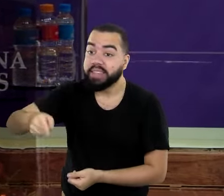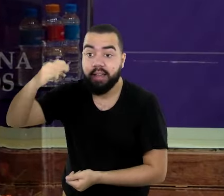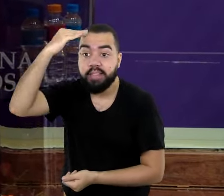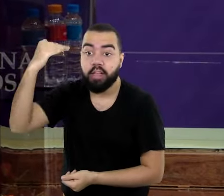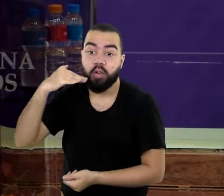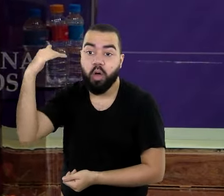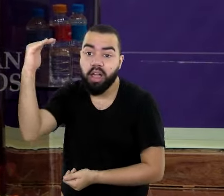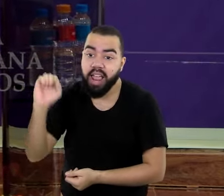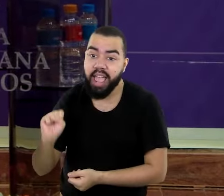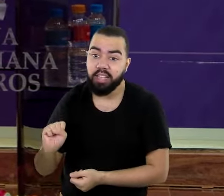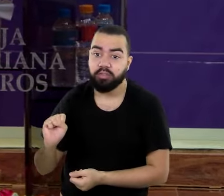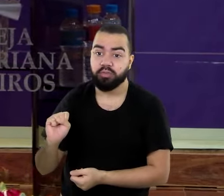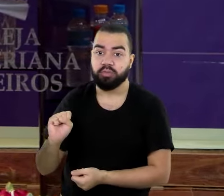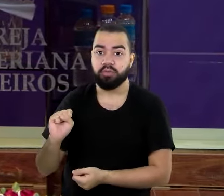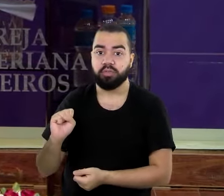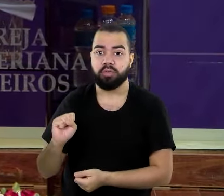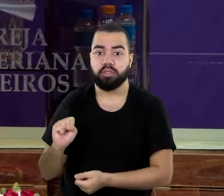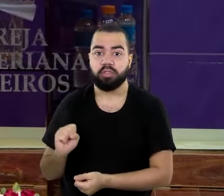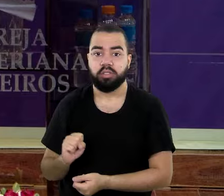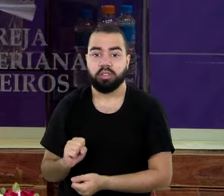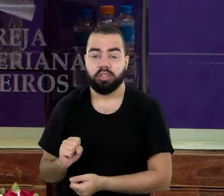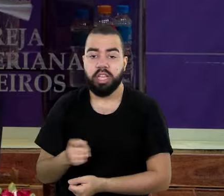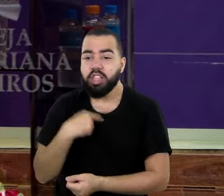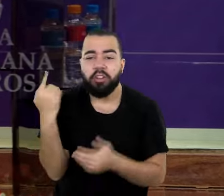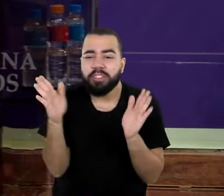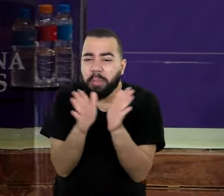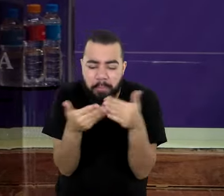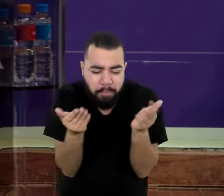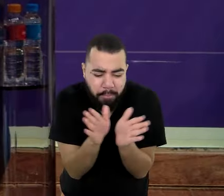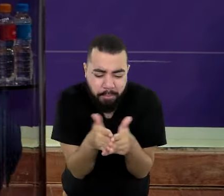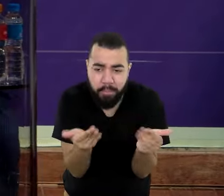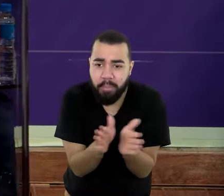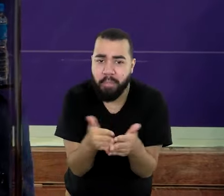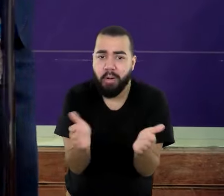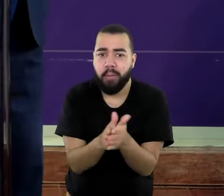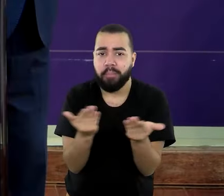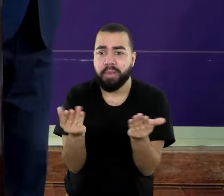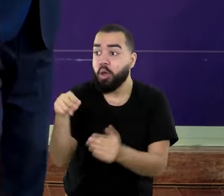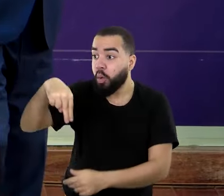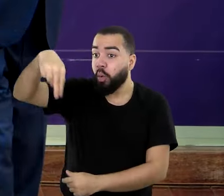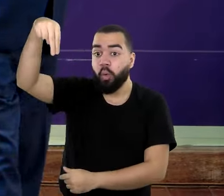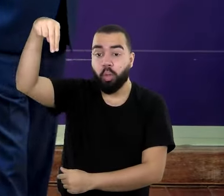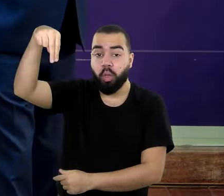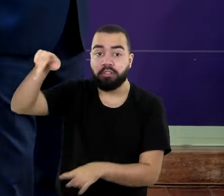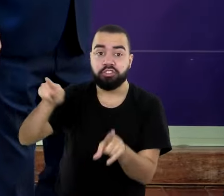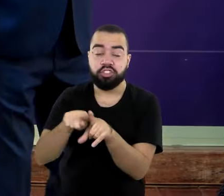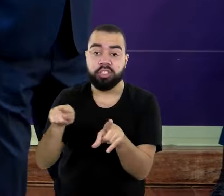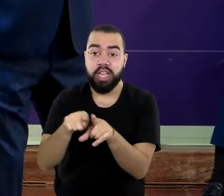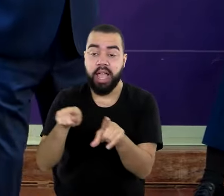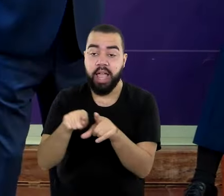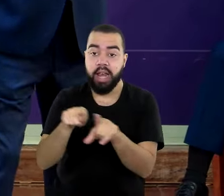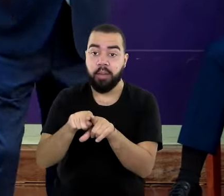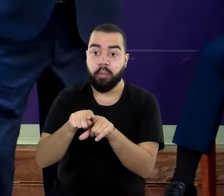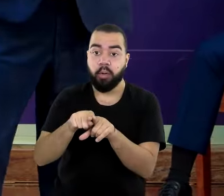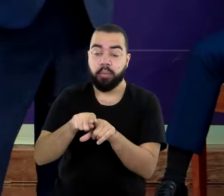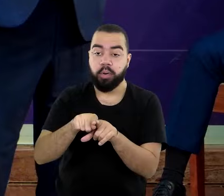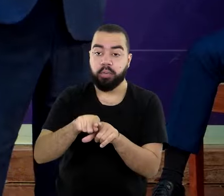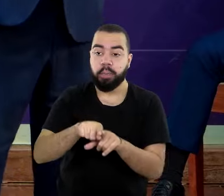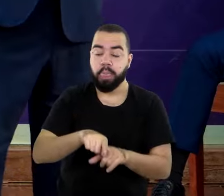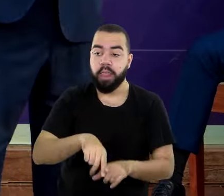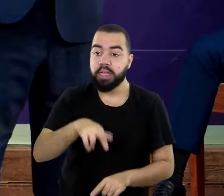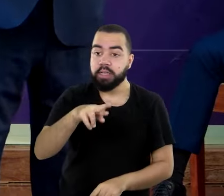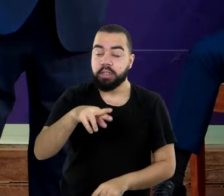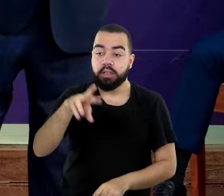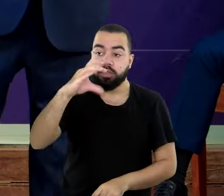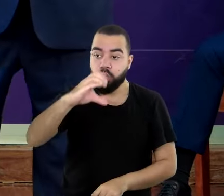북한에는 위에는 공산주의가 있습니다. E a parte norte, ele era dominado pelo comunismo. 가장